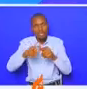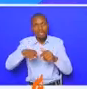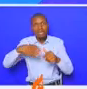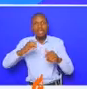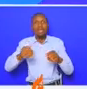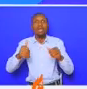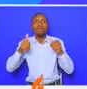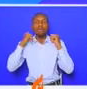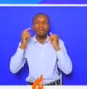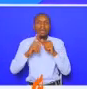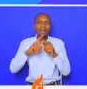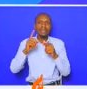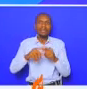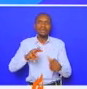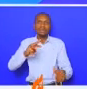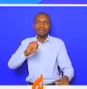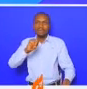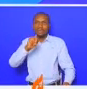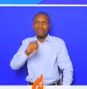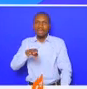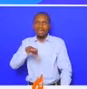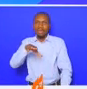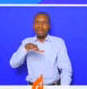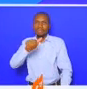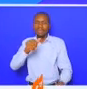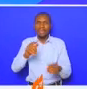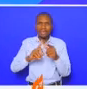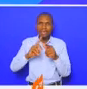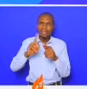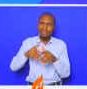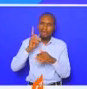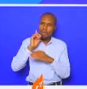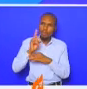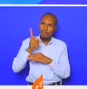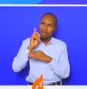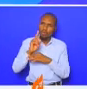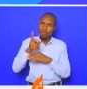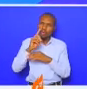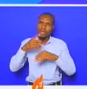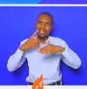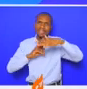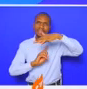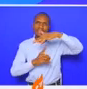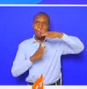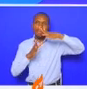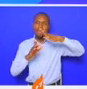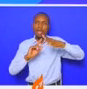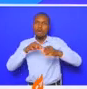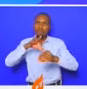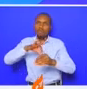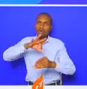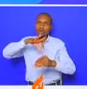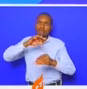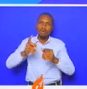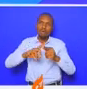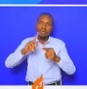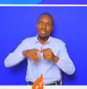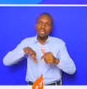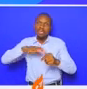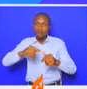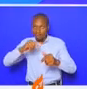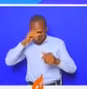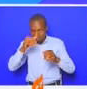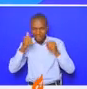Kwa msikuru wa sebunge ya Nyamira ni gobono ba mmochire, waseba mmochire ba waziri aboba choretue ase serikali ya kaunti ya Nyamira